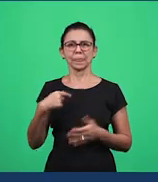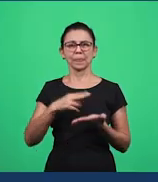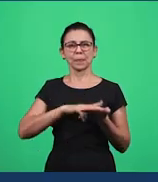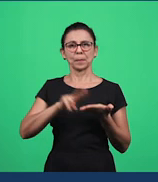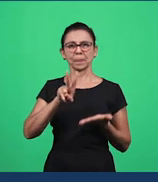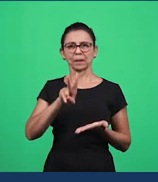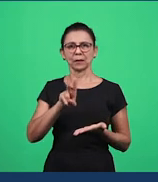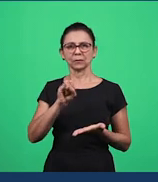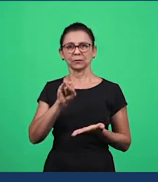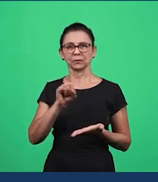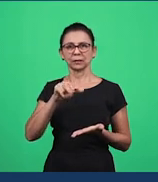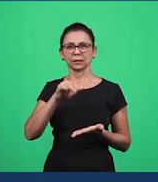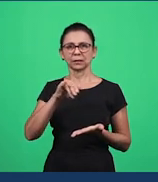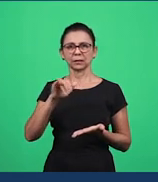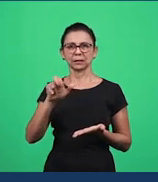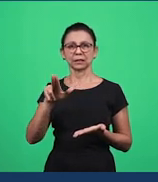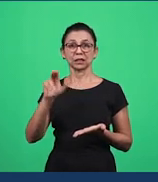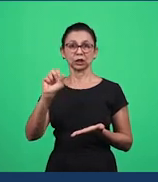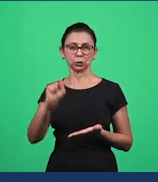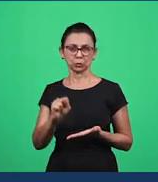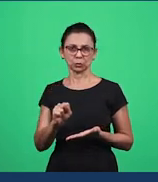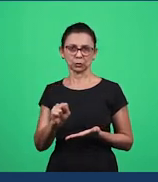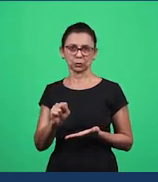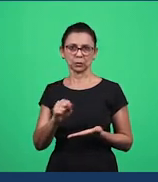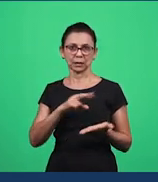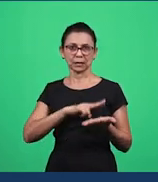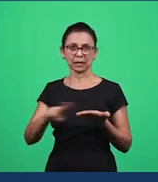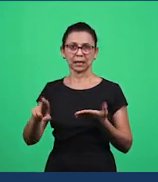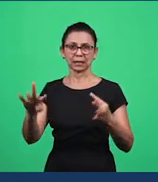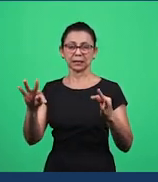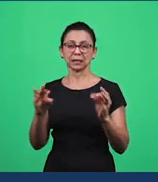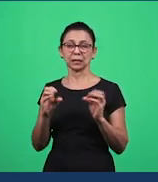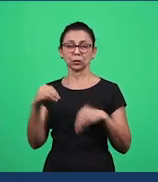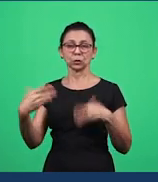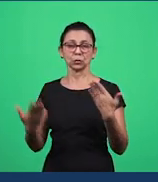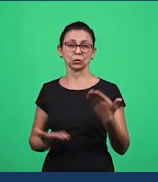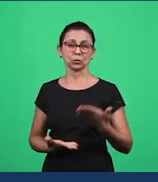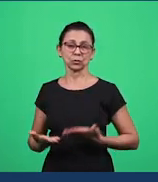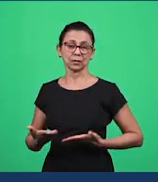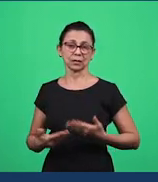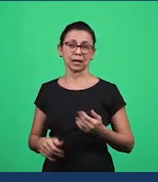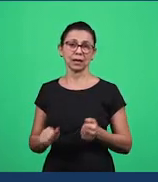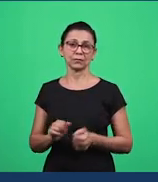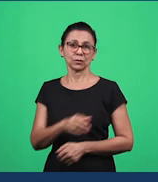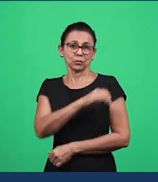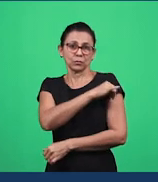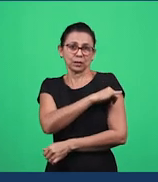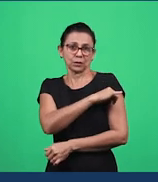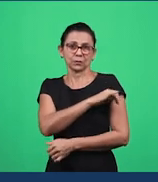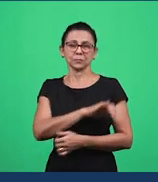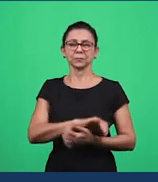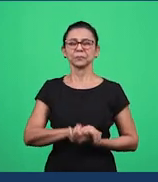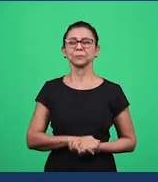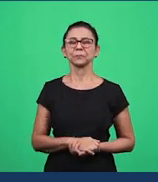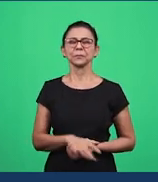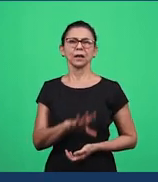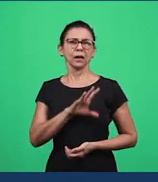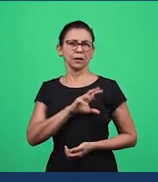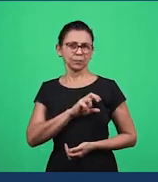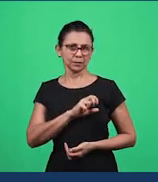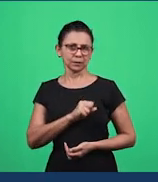пасторов. Пасторское послание Винисиуса Сантуса с города Трейс-Риус в штате